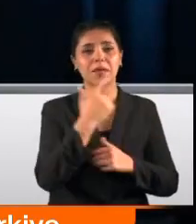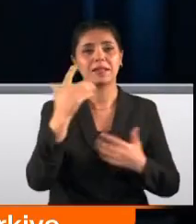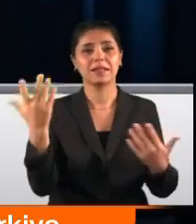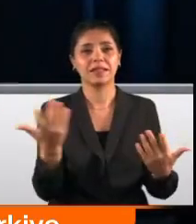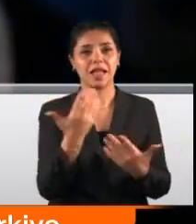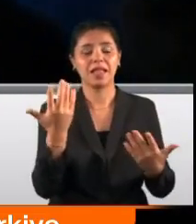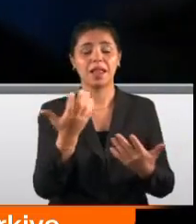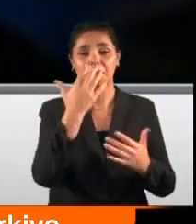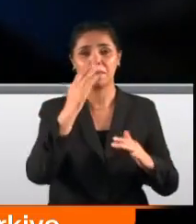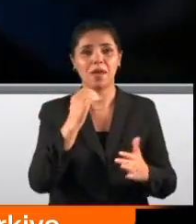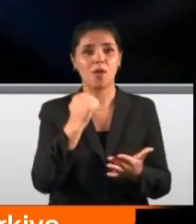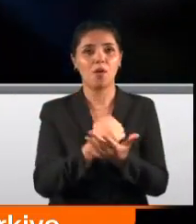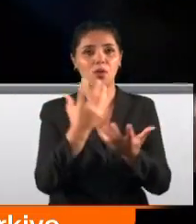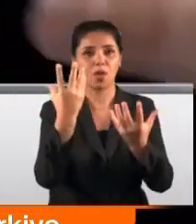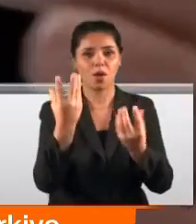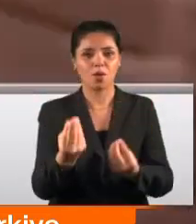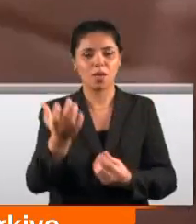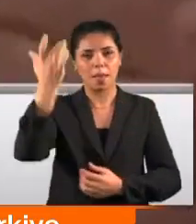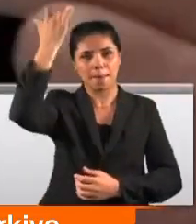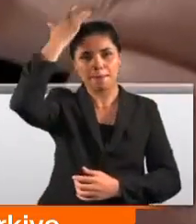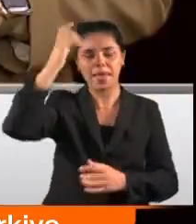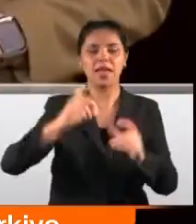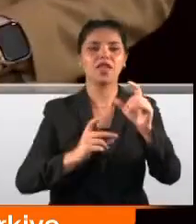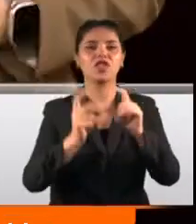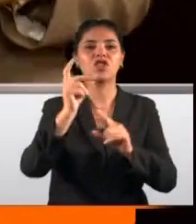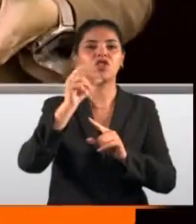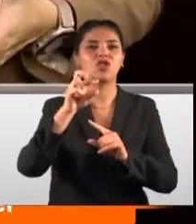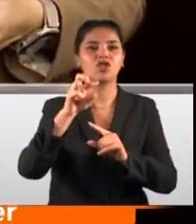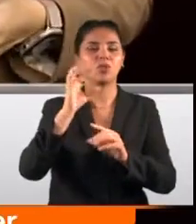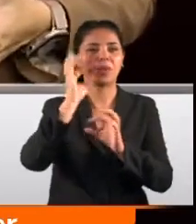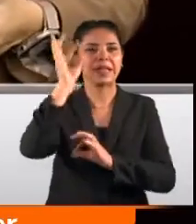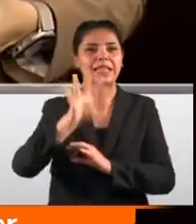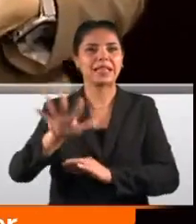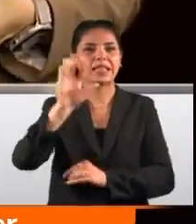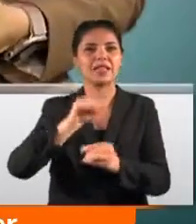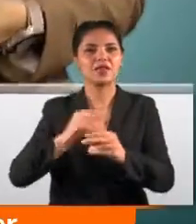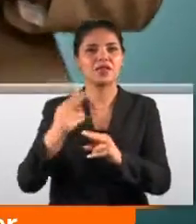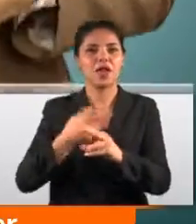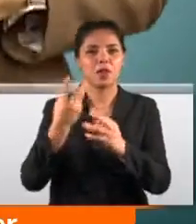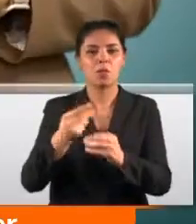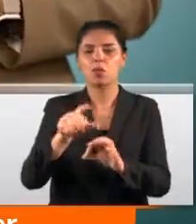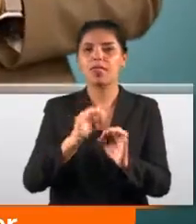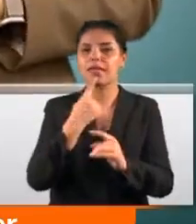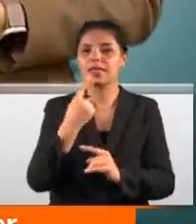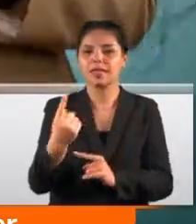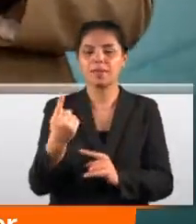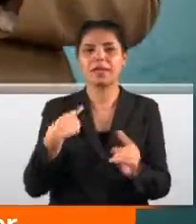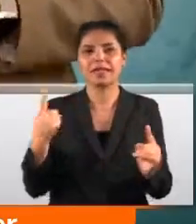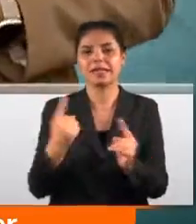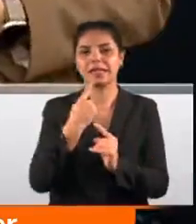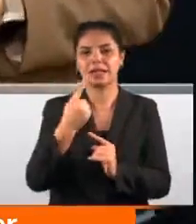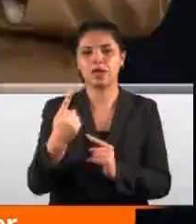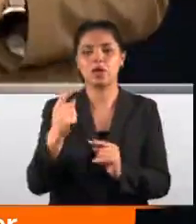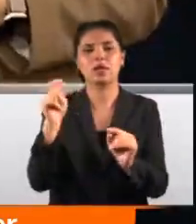beklediği onayı aldı. Beyin çipi insanlar üzerinde denenecek. Peki nedir bu beyin çipi? Aslında en basit ifadeyle